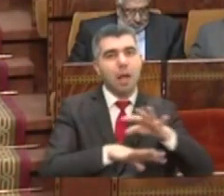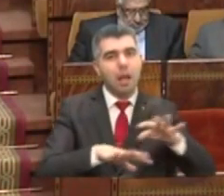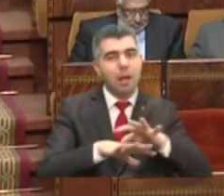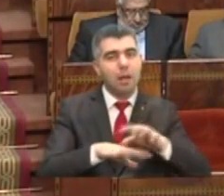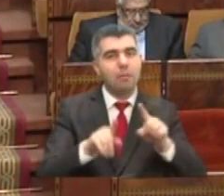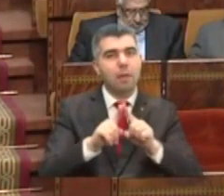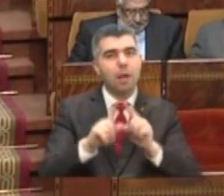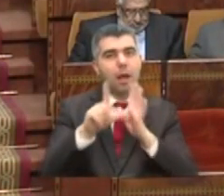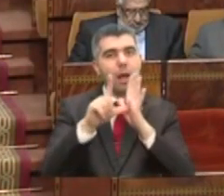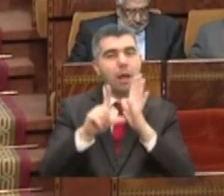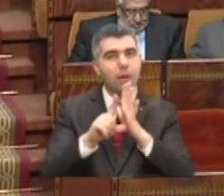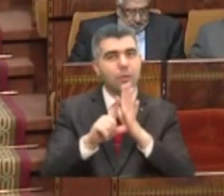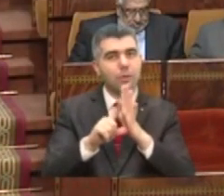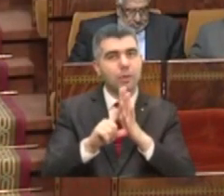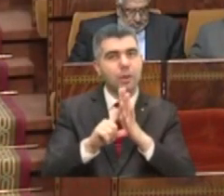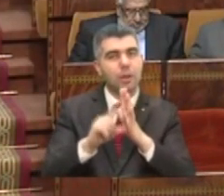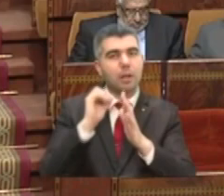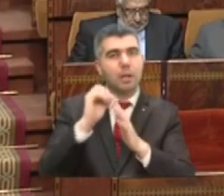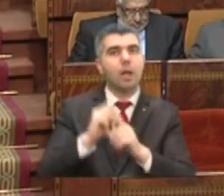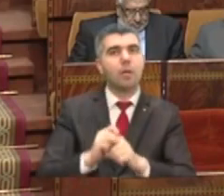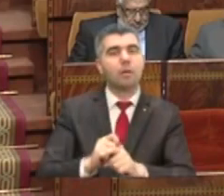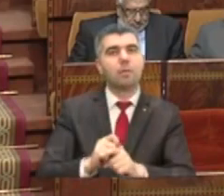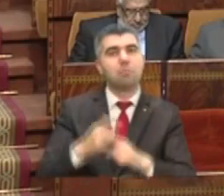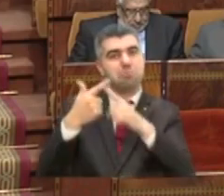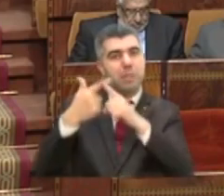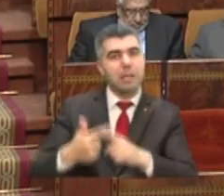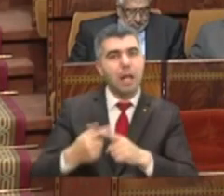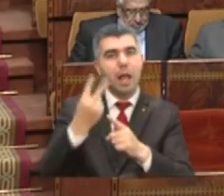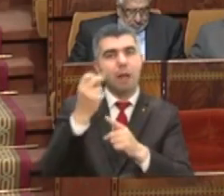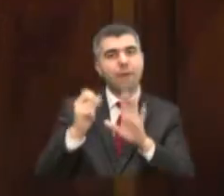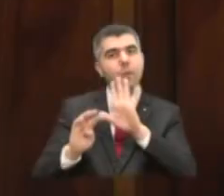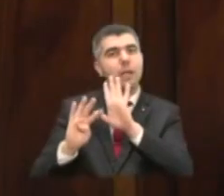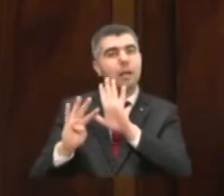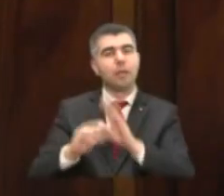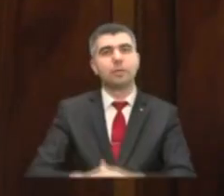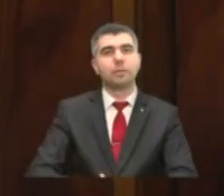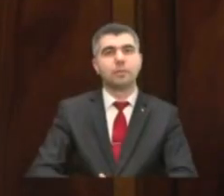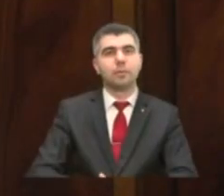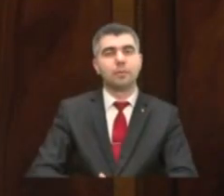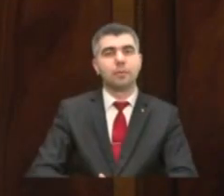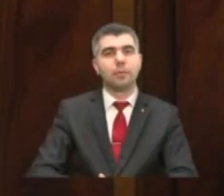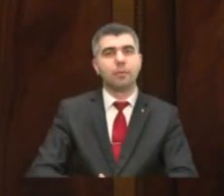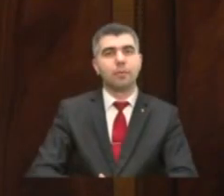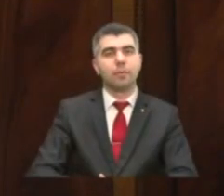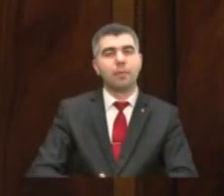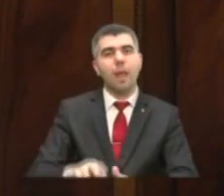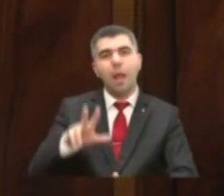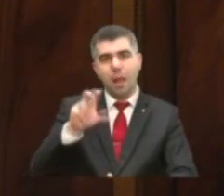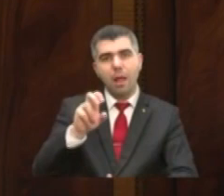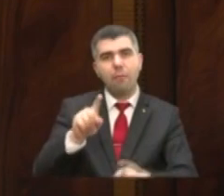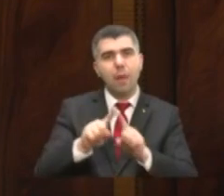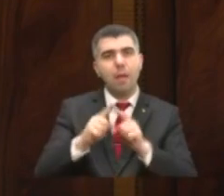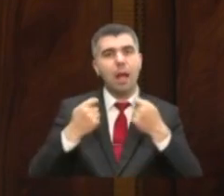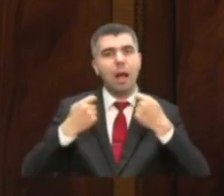بمشروع القانون 2019 قانون المالية. وكما نعرف السيد